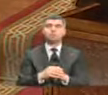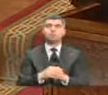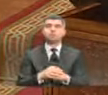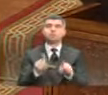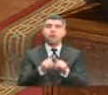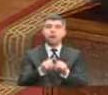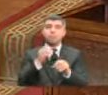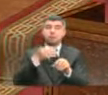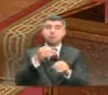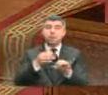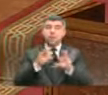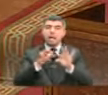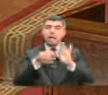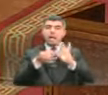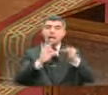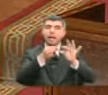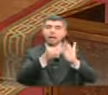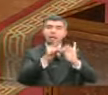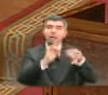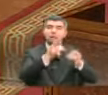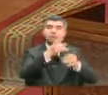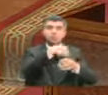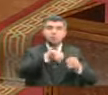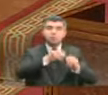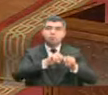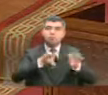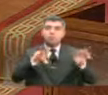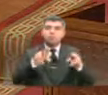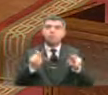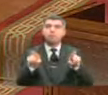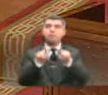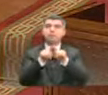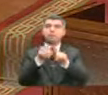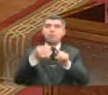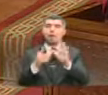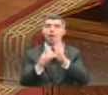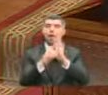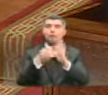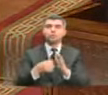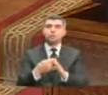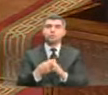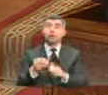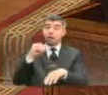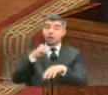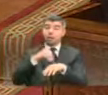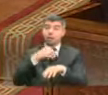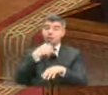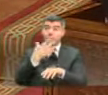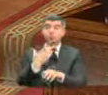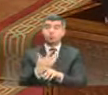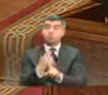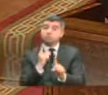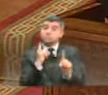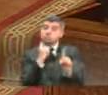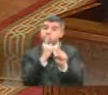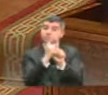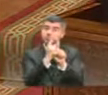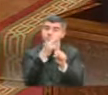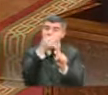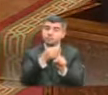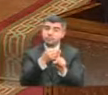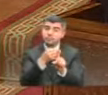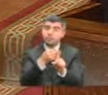المعلومة. أما فيما يخص النقطة الثانية وهي الاستقبال، فعلا الاستقبال يشكل أحد